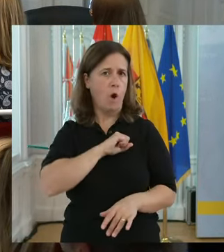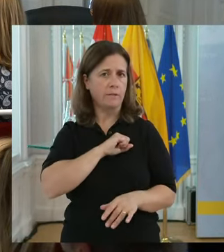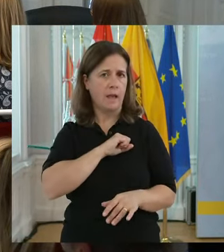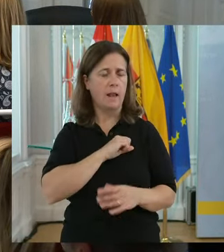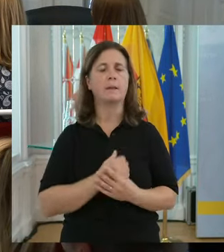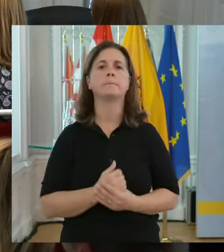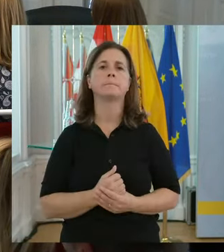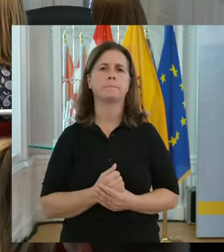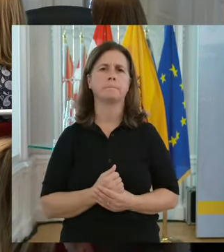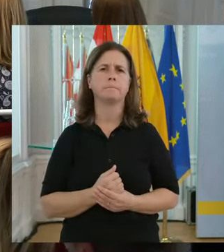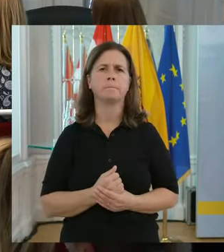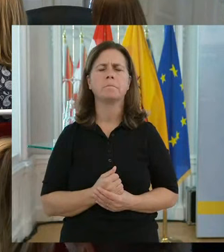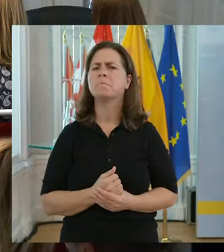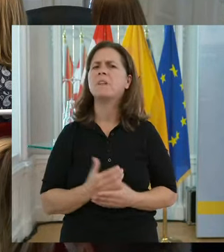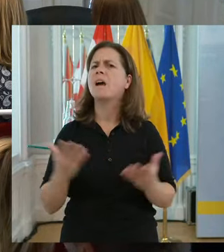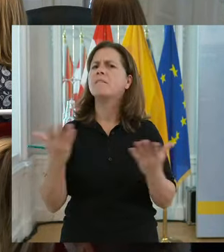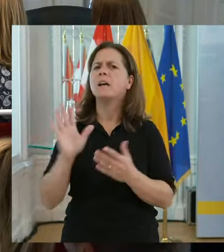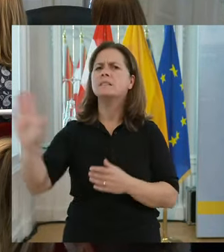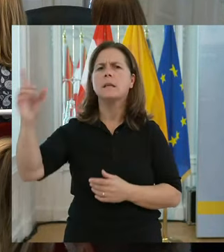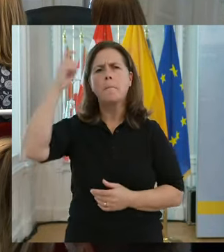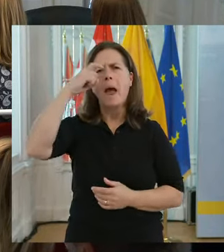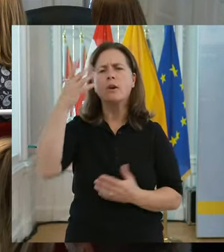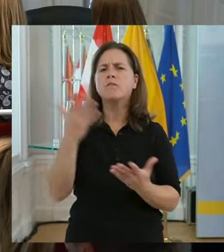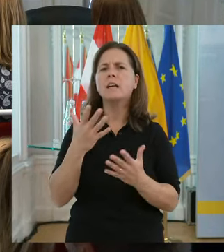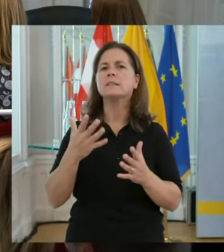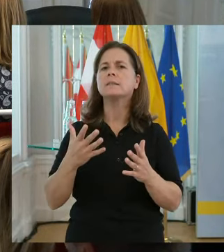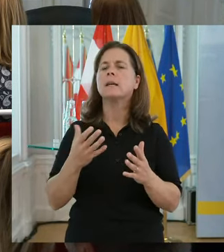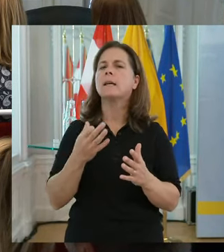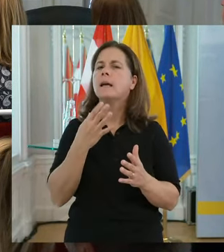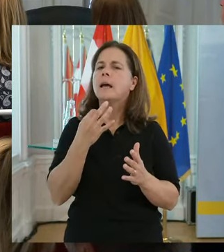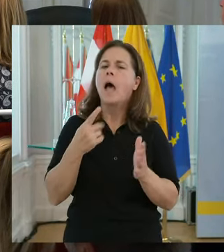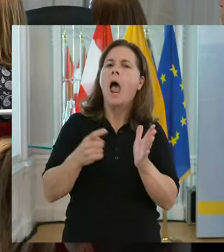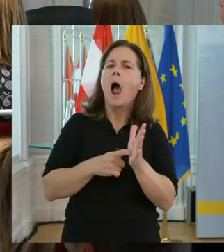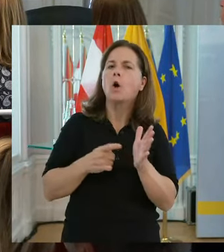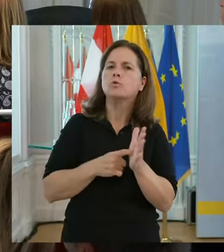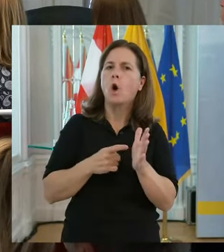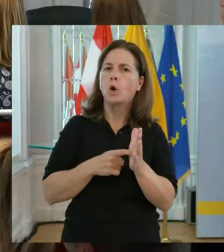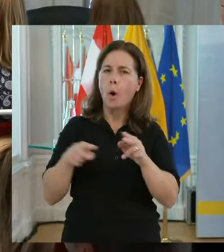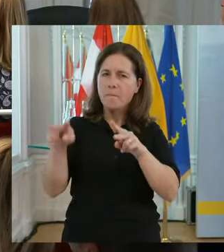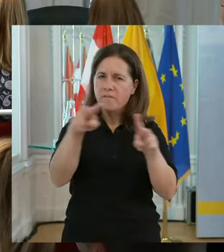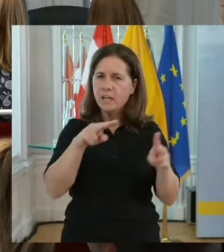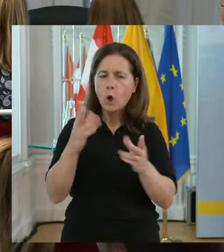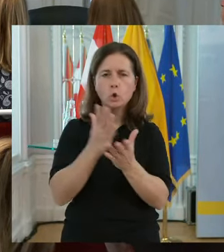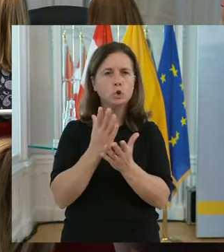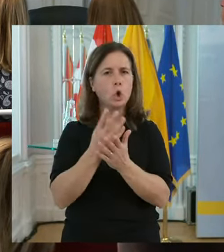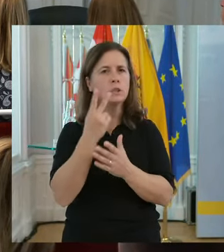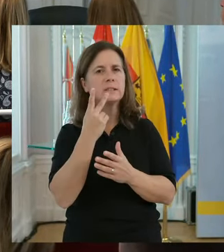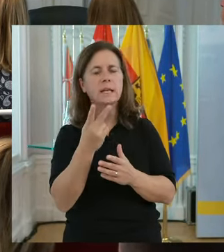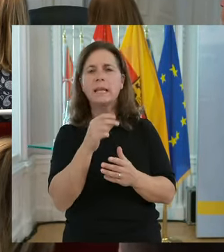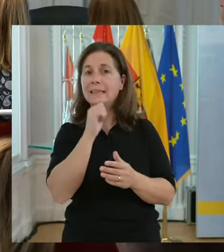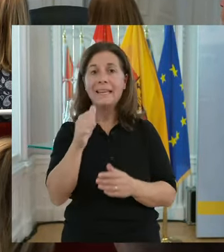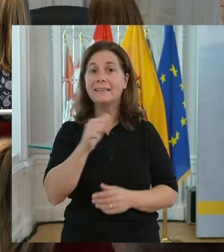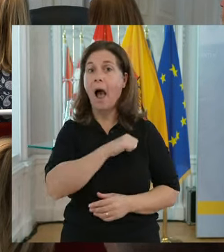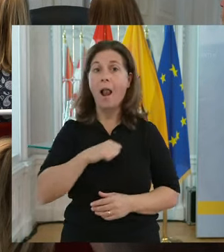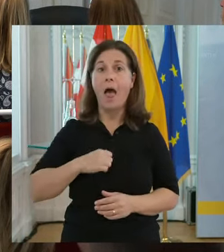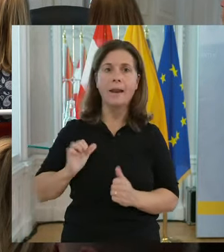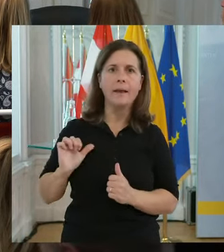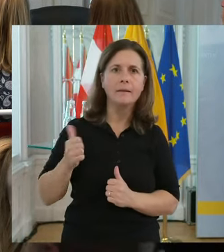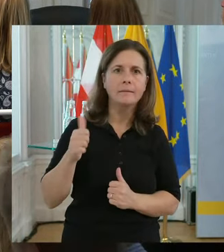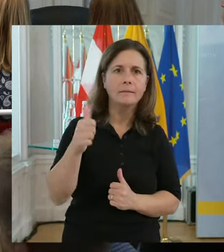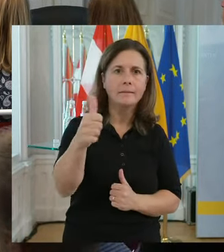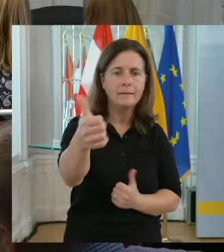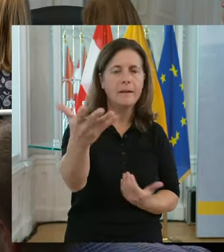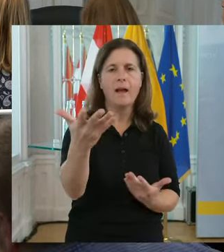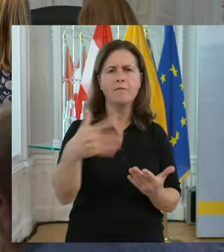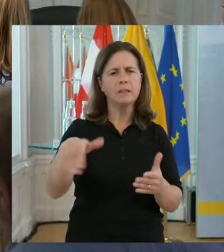davon. Was sind denn aus Ihrer Sicht die konkreten Herausforderungen? Herr Kammert, Sie haben im Video angesprochen, keine Alleingänge machen, aber worauf muss man